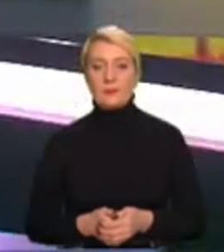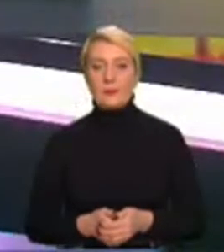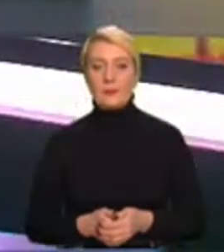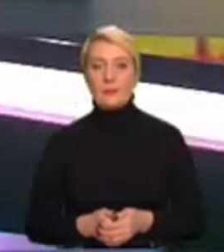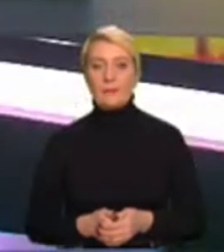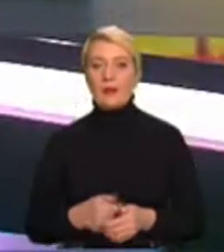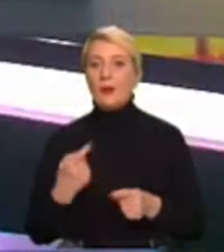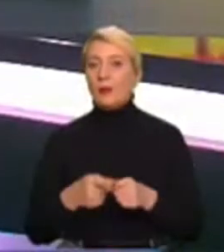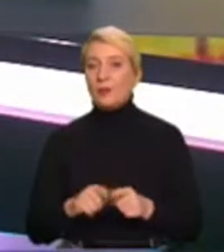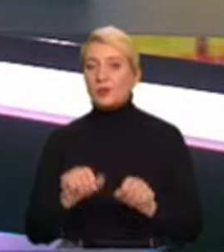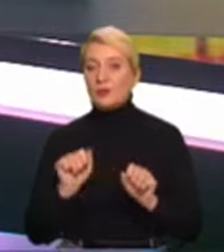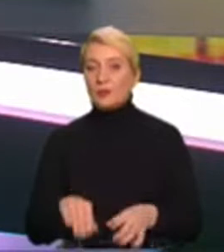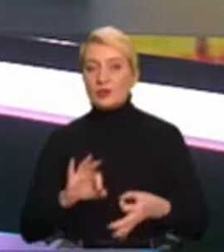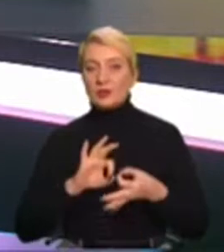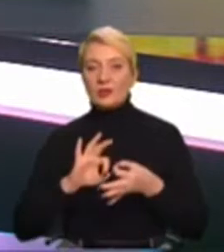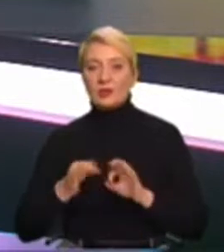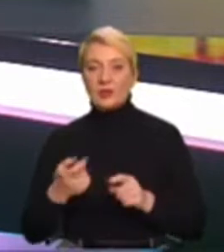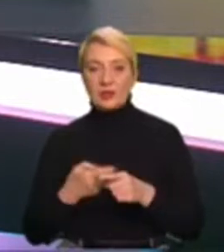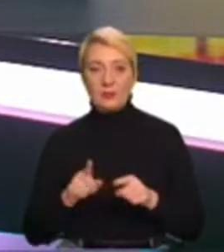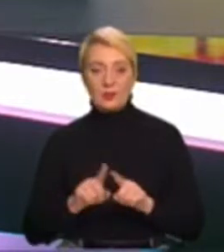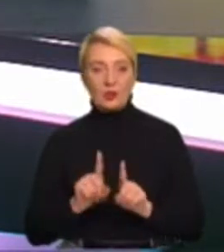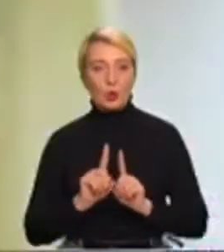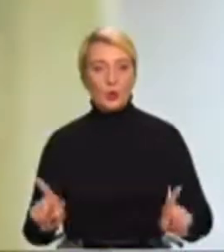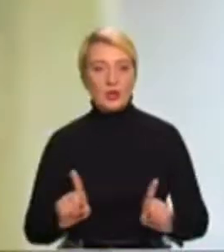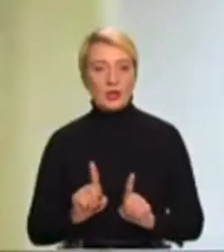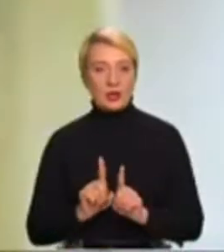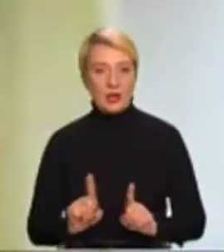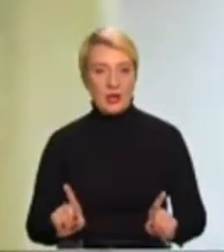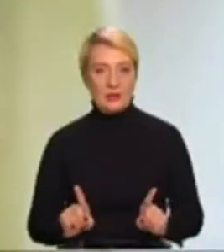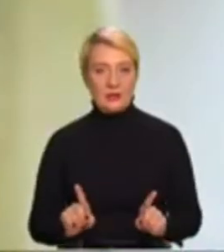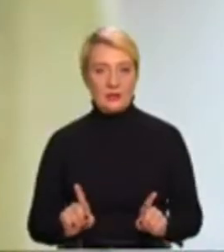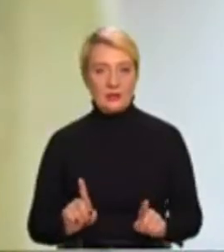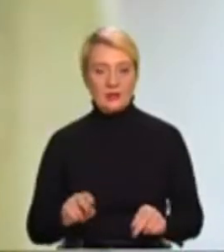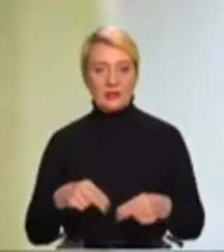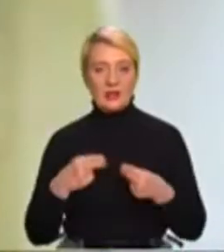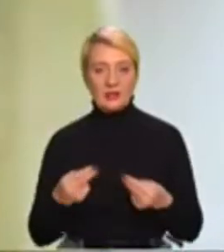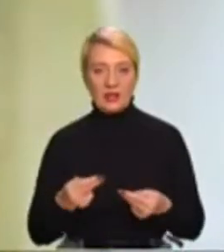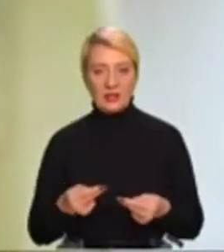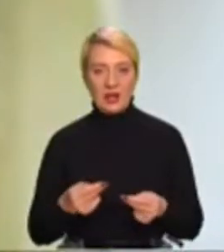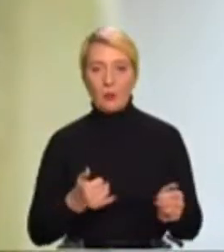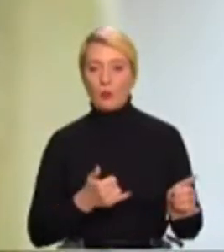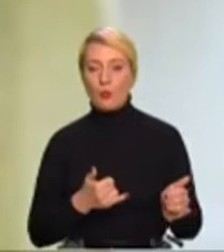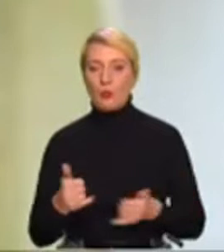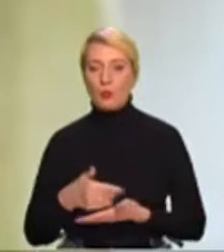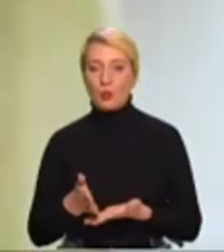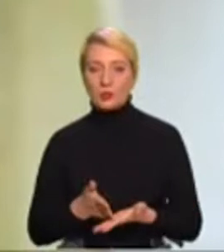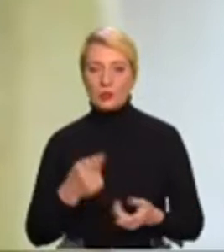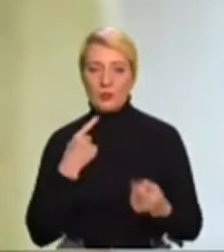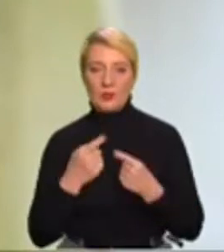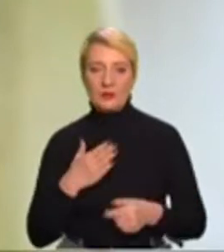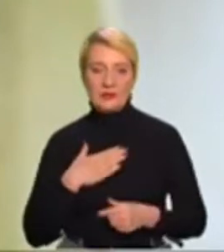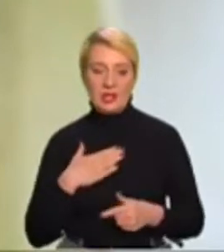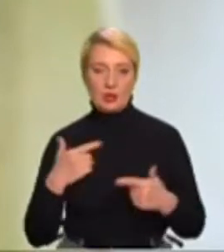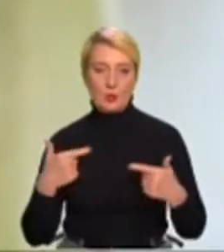Ну і просто зараз можемо детальніше про ці унікальні надання унікальних послуг поговорити з нашим гостем. З